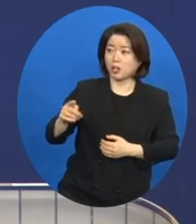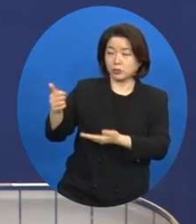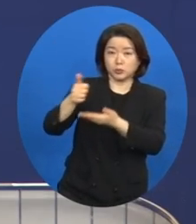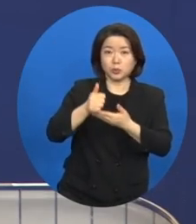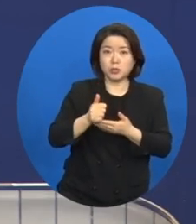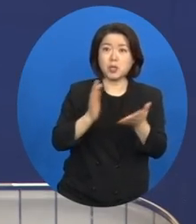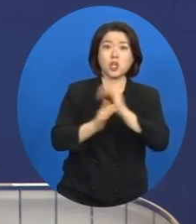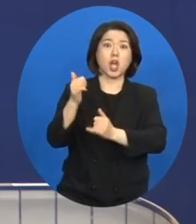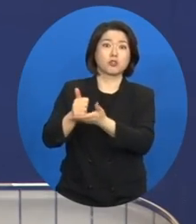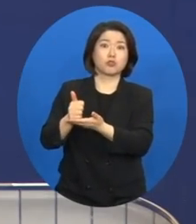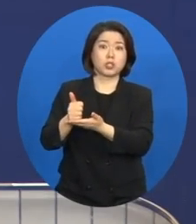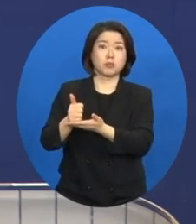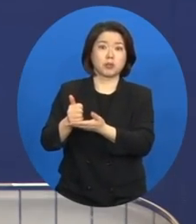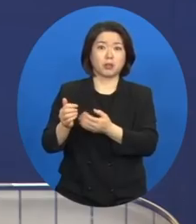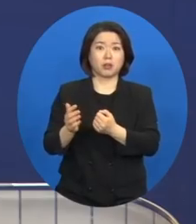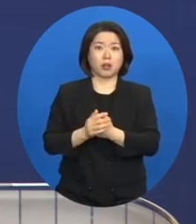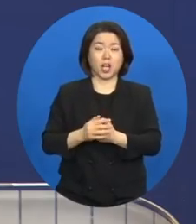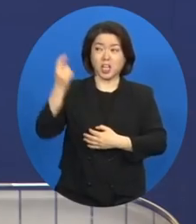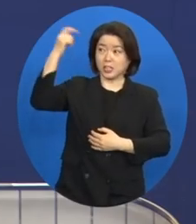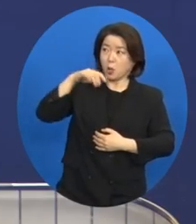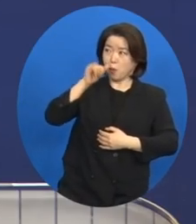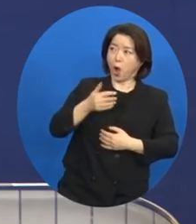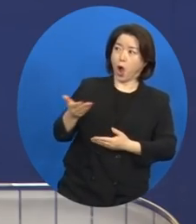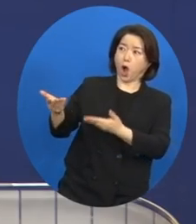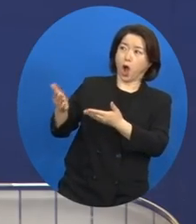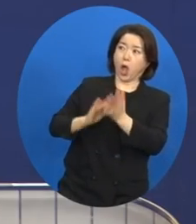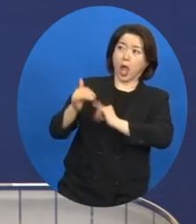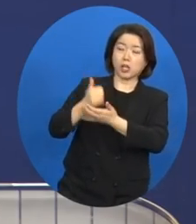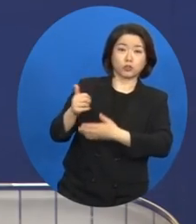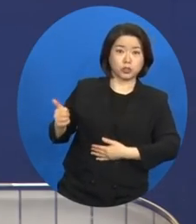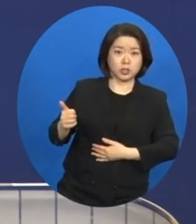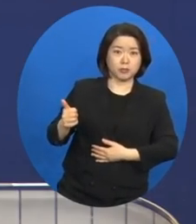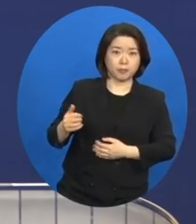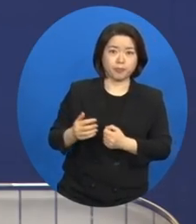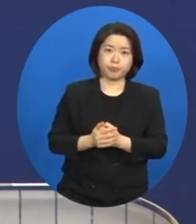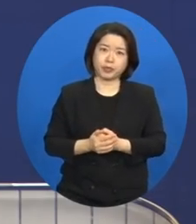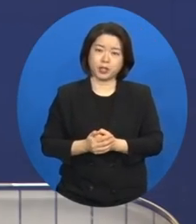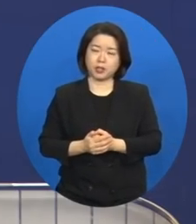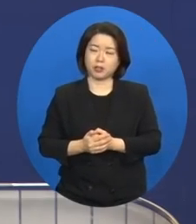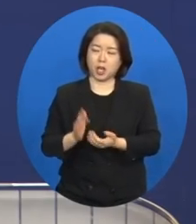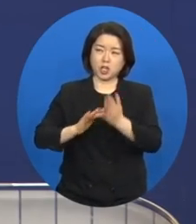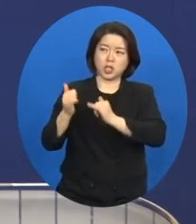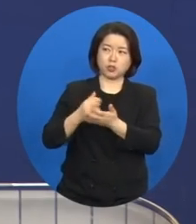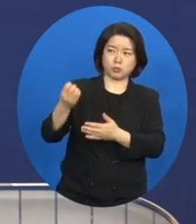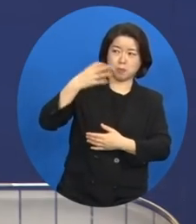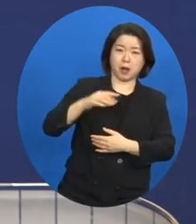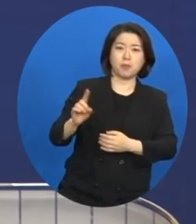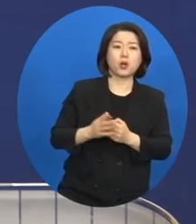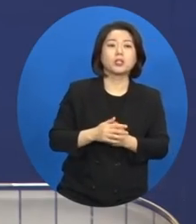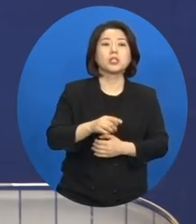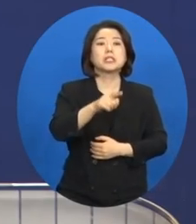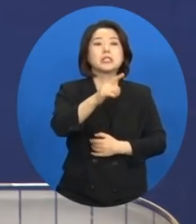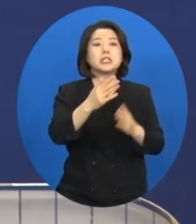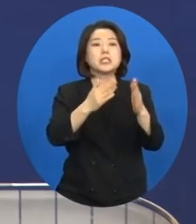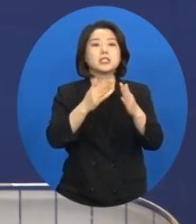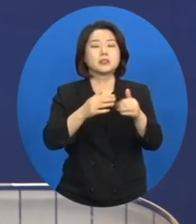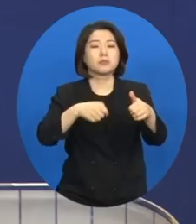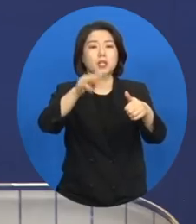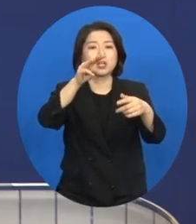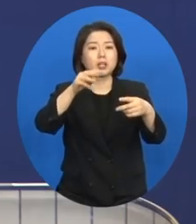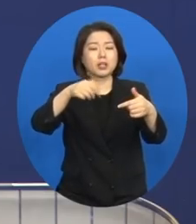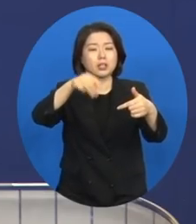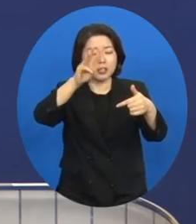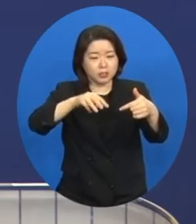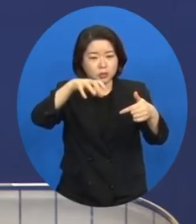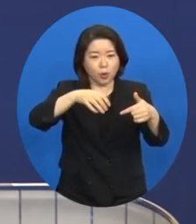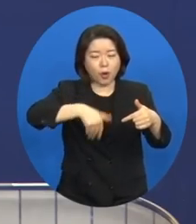예수님이에요. 웬 그냥 딱 보면 느껴지는 거죠. 아, 이분 예수님이구나. 근데 예수님이 이런 얘기를 하더라는 거죠. 너의 집 인천으로 지금 바로